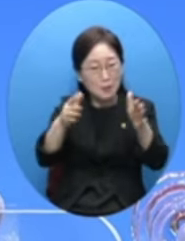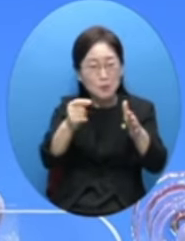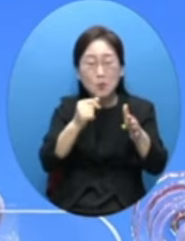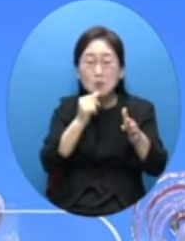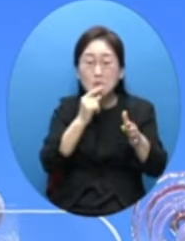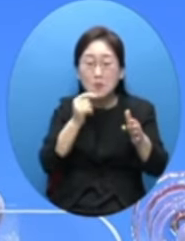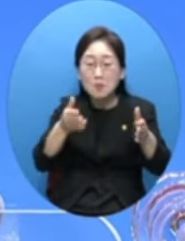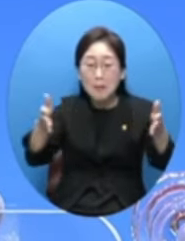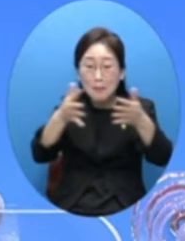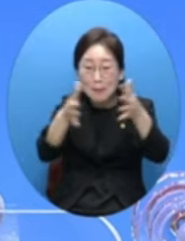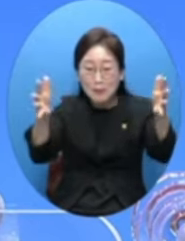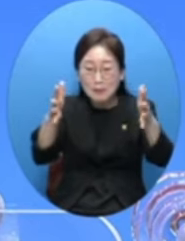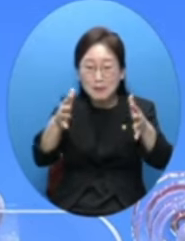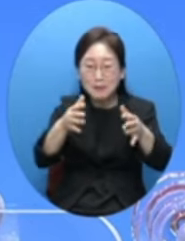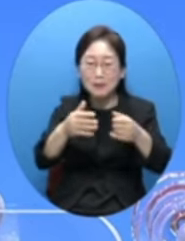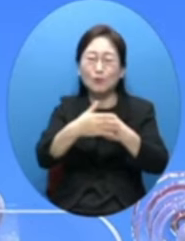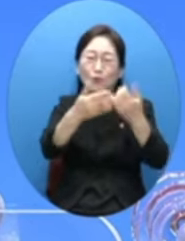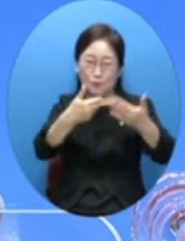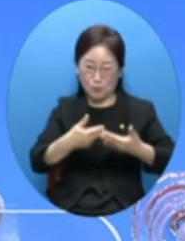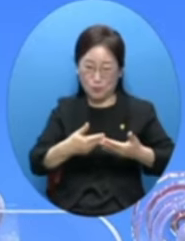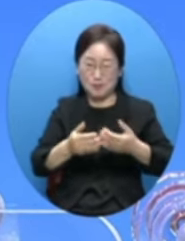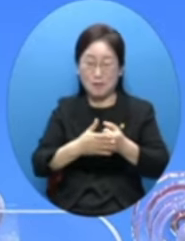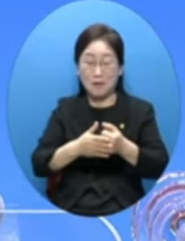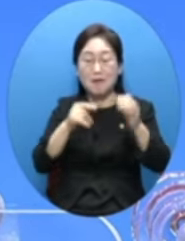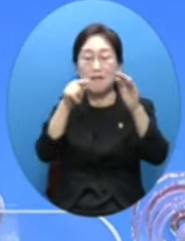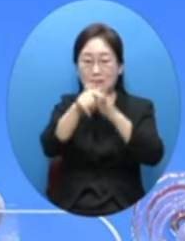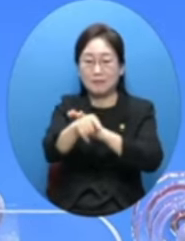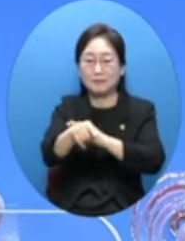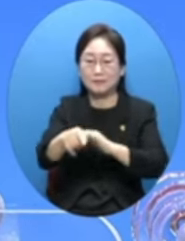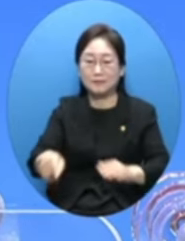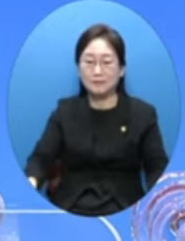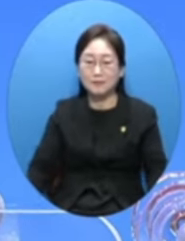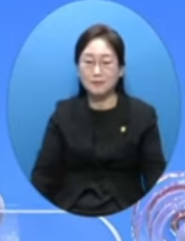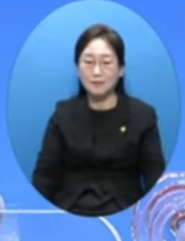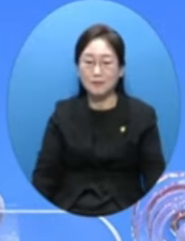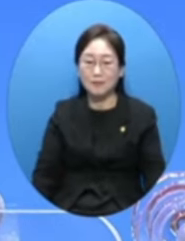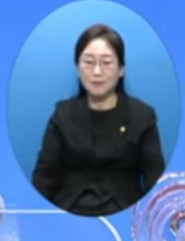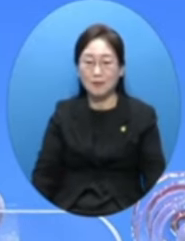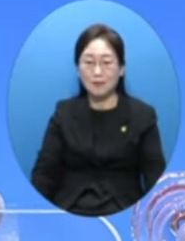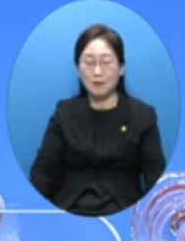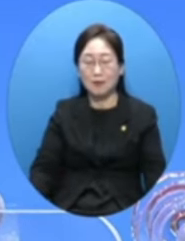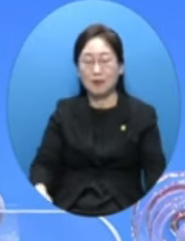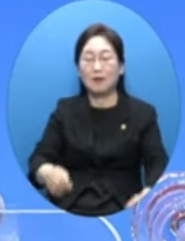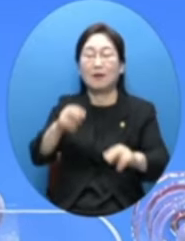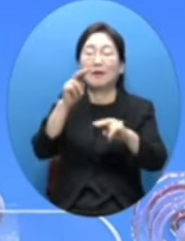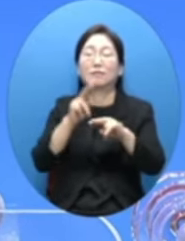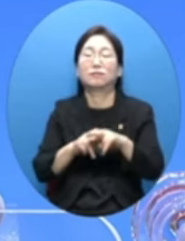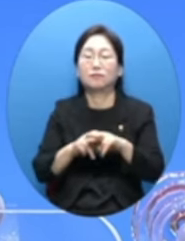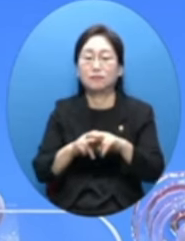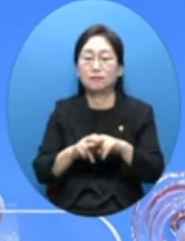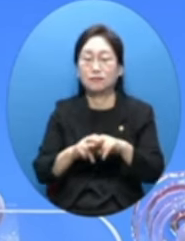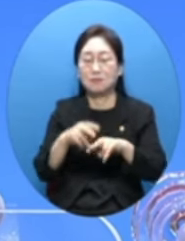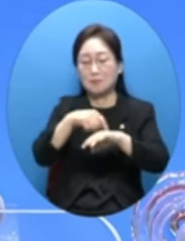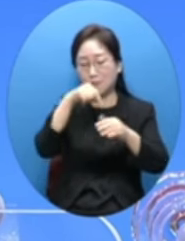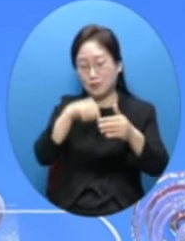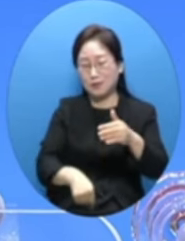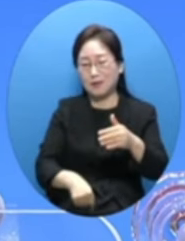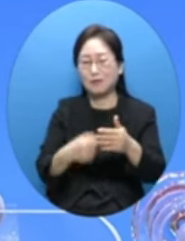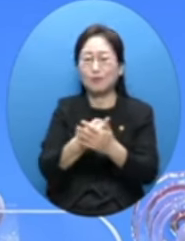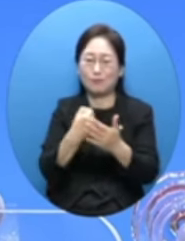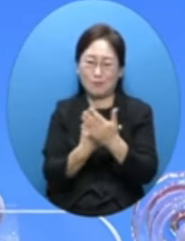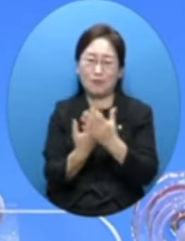분들 숙소로 마련해놨는데 그곳에 가서 침대 터벅터벅 앉으니까 마음에 서운함이